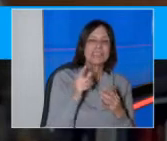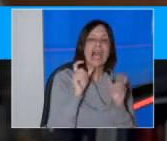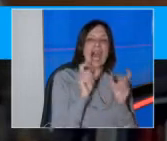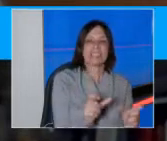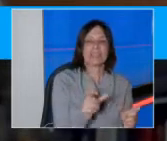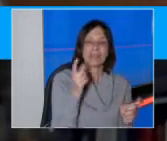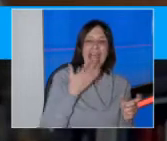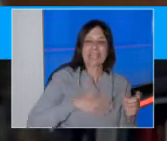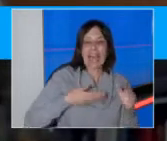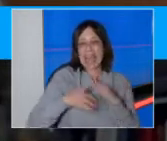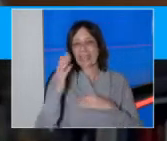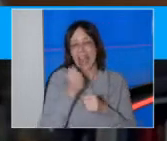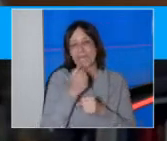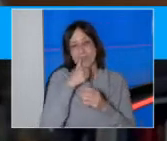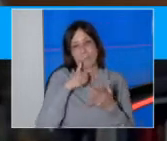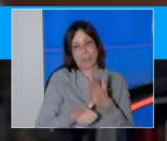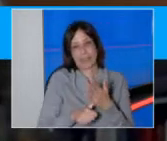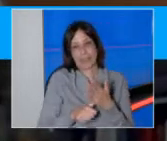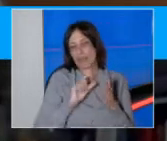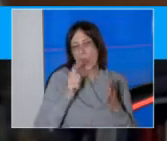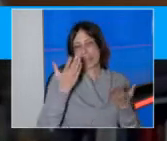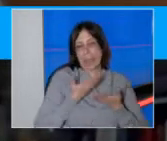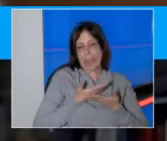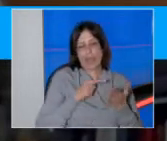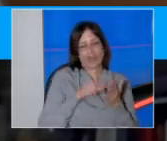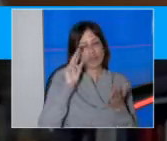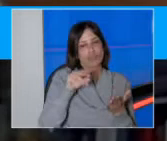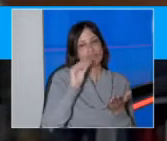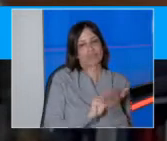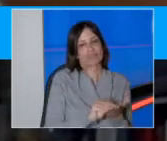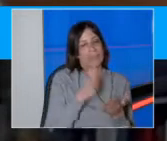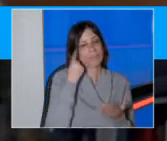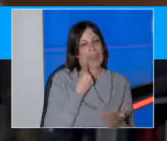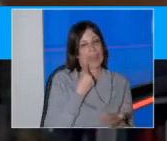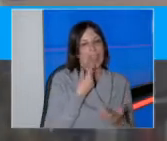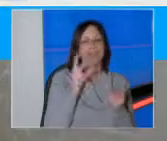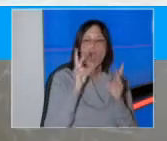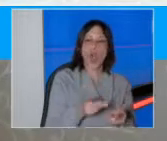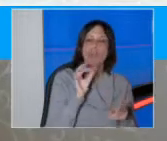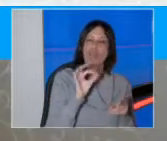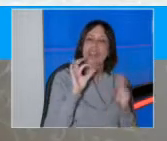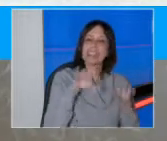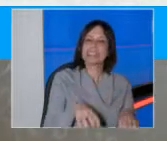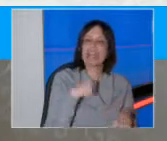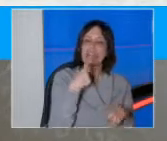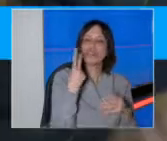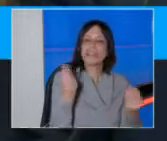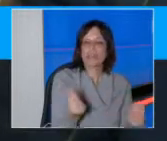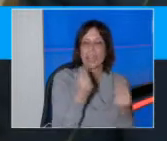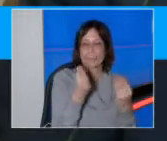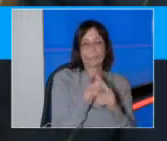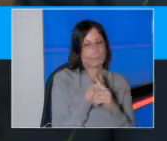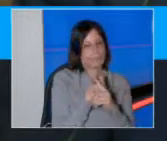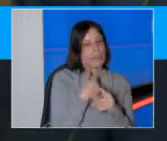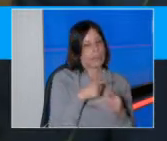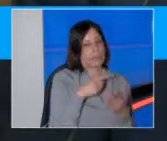חסם. כשהיא רצתה ללכת לעבוד בבנק, אז היא לא התקבלה, מכיוון שיש לה מרשם פלילי. אז היכולת של הנשיא לבוא ולהגיד שני דברים. אחד, קודם